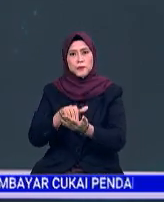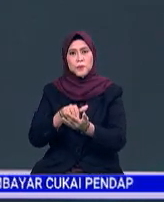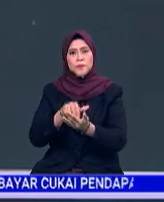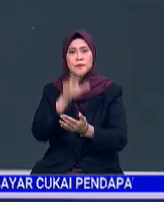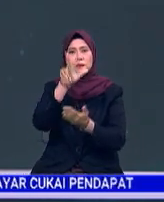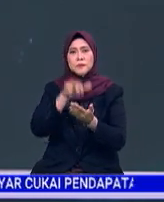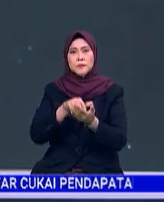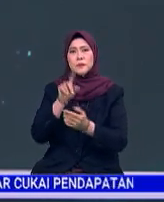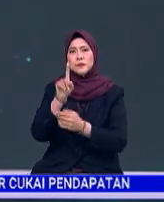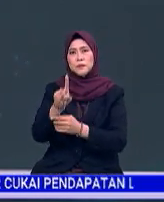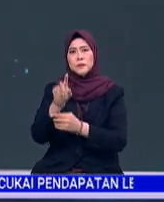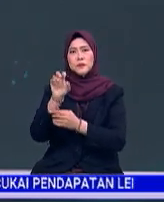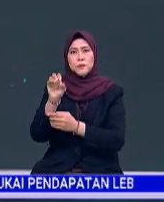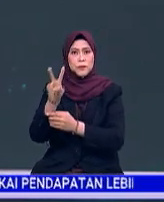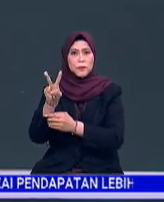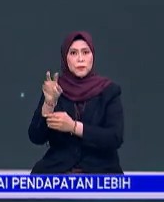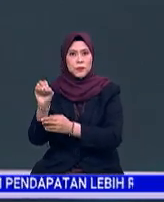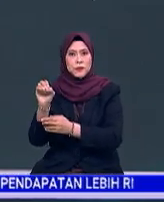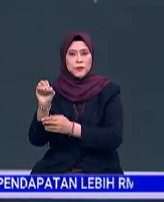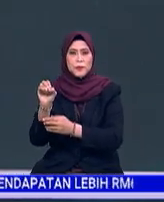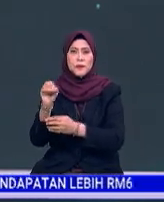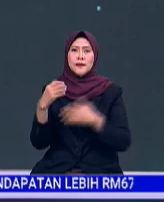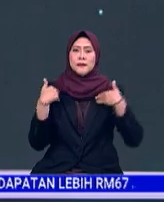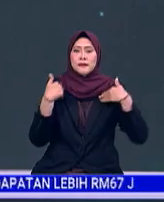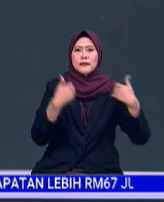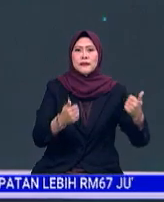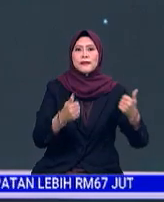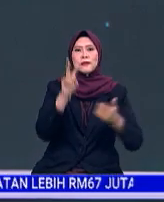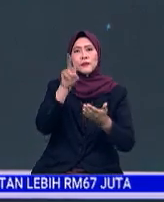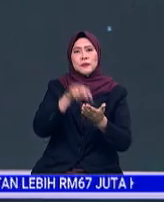iaitu 3,120 mengatasi kes sembuh,